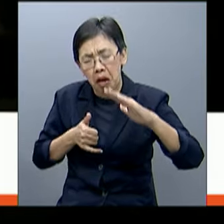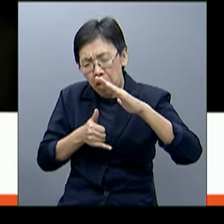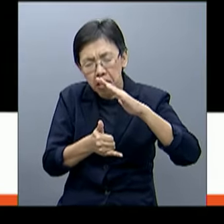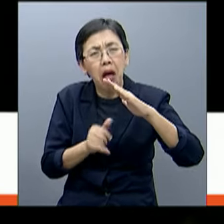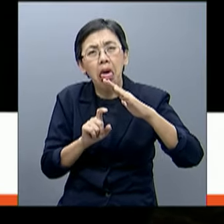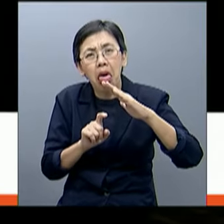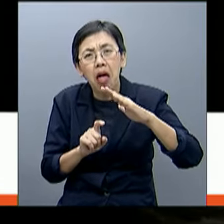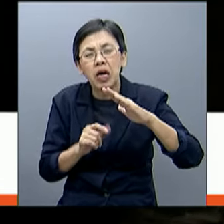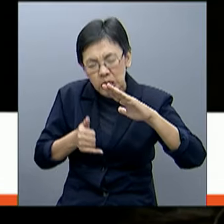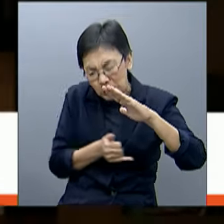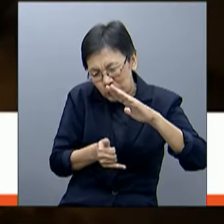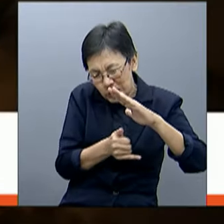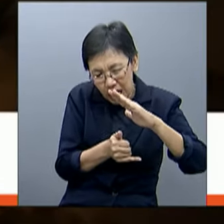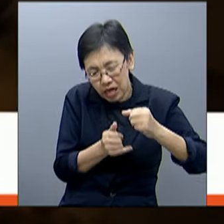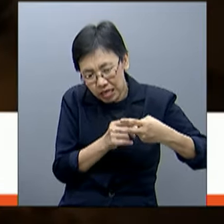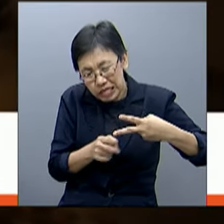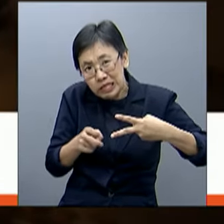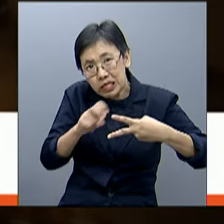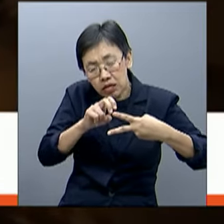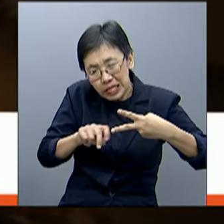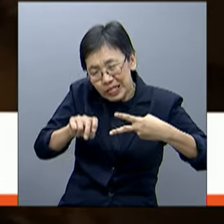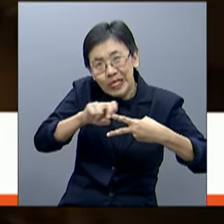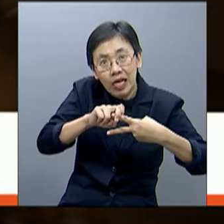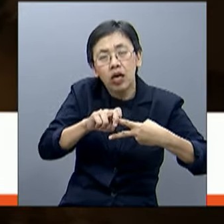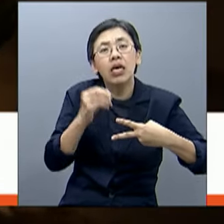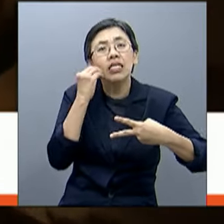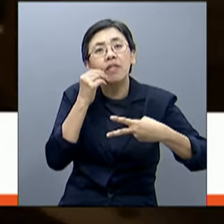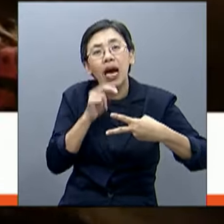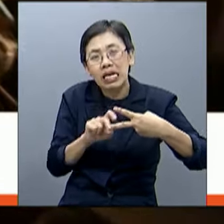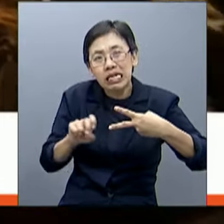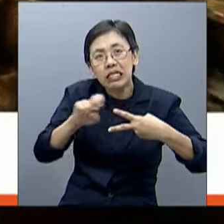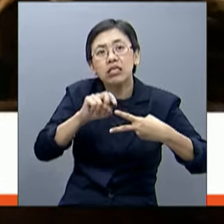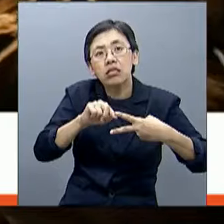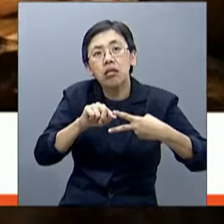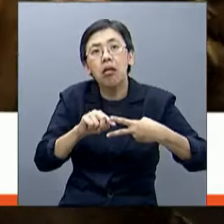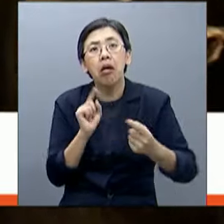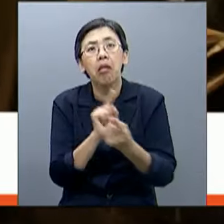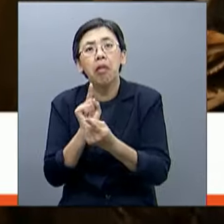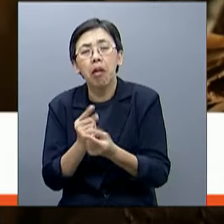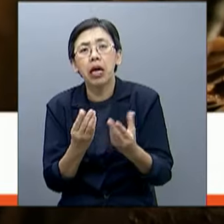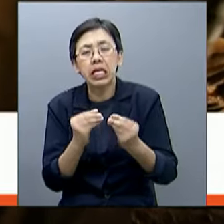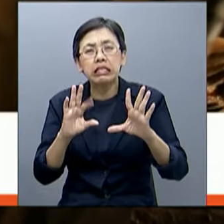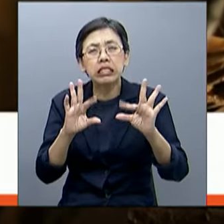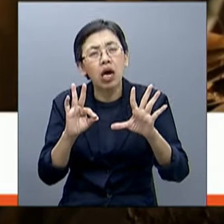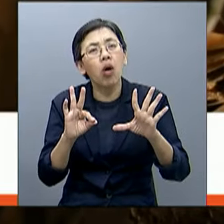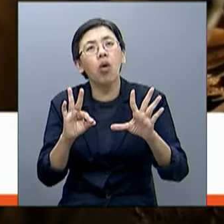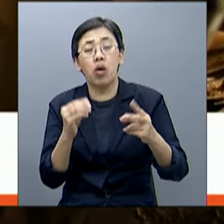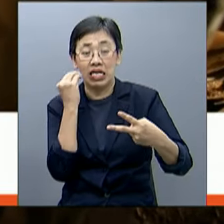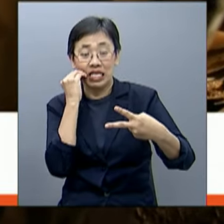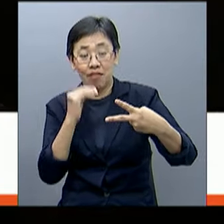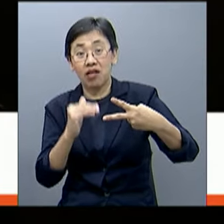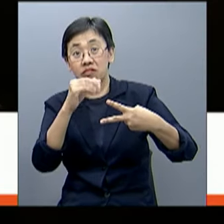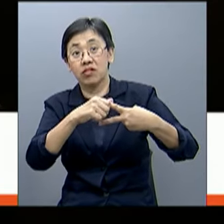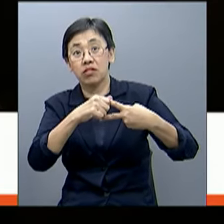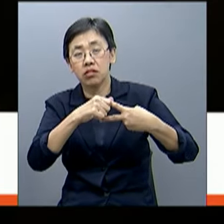ต้องลัดเลาะขึ้นไปที่ชั้น2เพื่อเข้าไปด้านในตัวบ้านครับข้างในพบว่าโคลนซัดเข้ามาจนถึงบริเวณชั้น2ของบ้